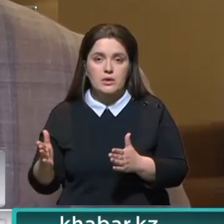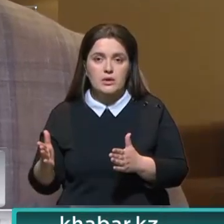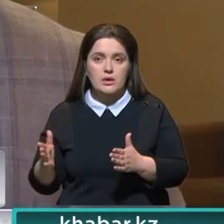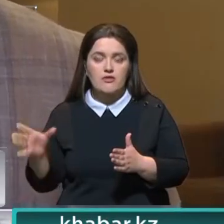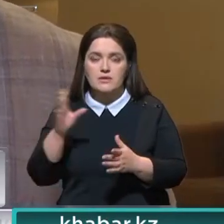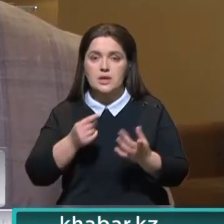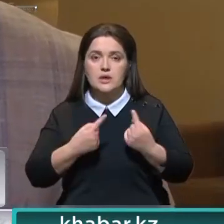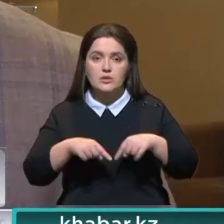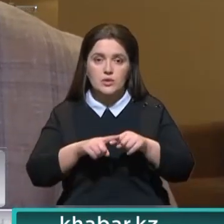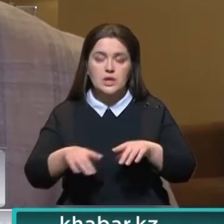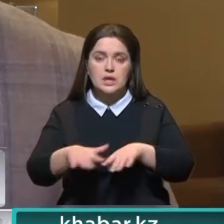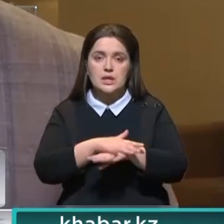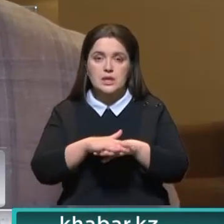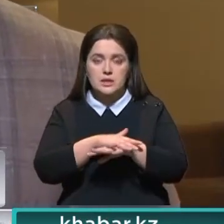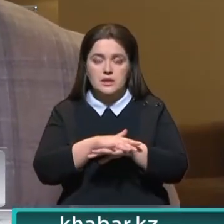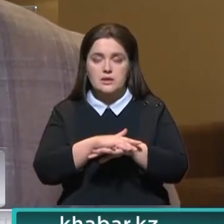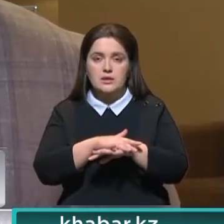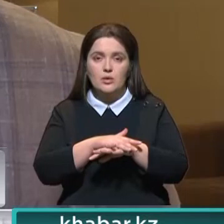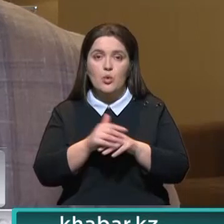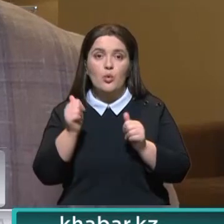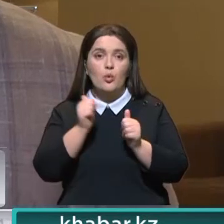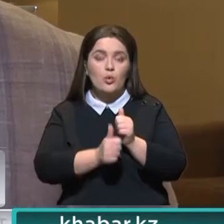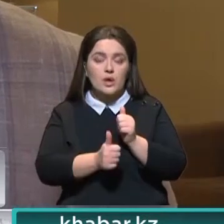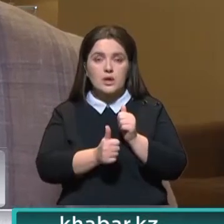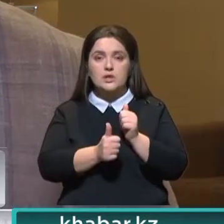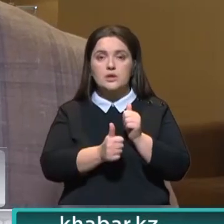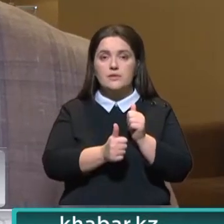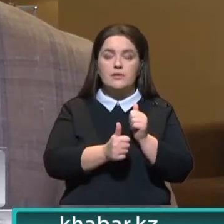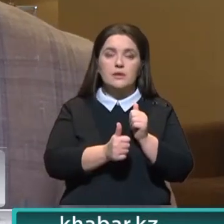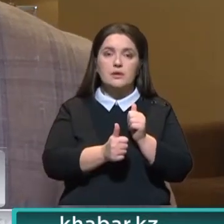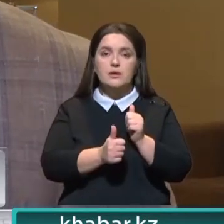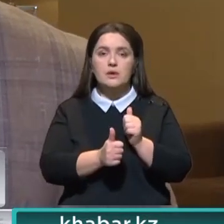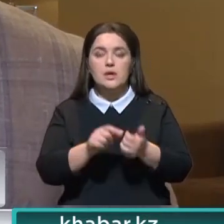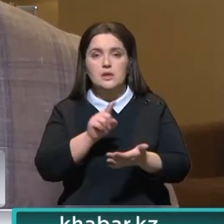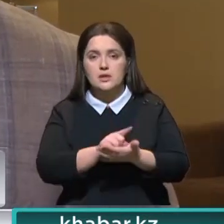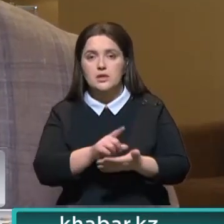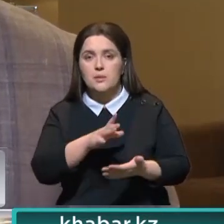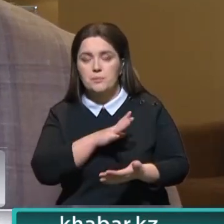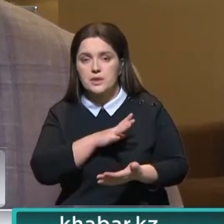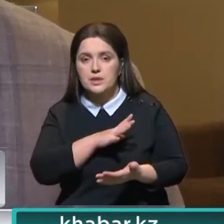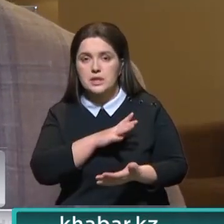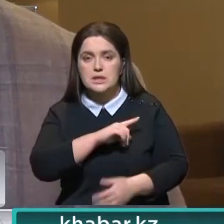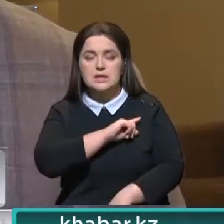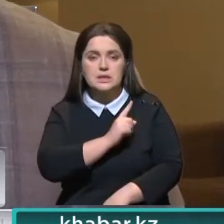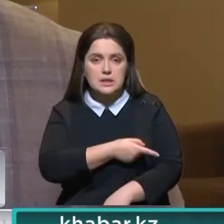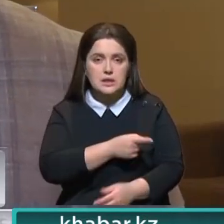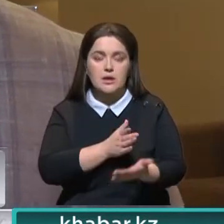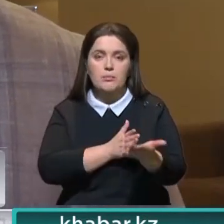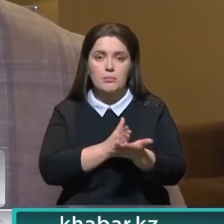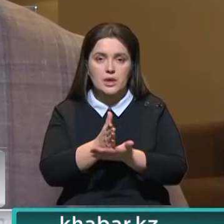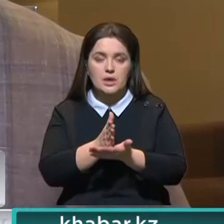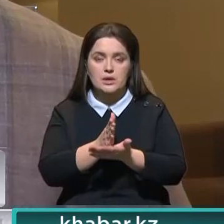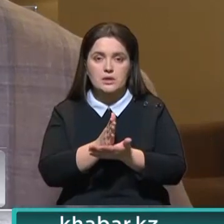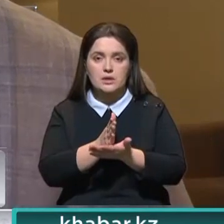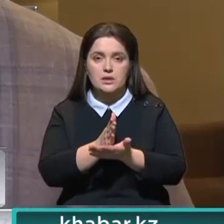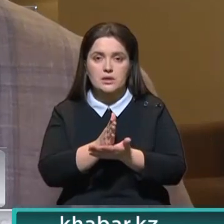зон населения, слоев. У каждого части населения должна быть определенная сила политическая. Я